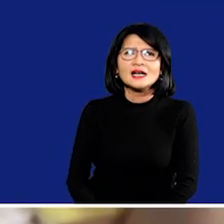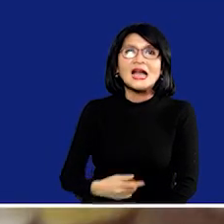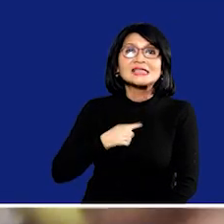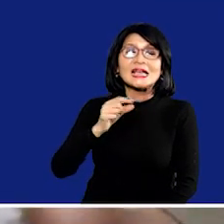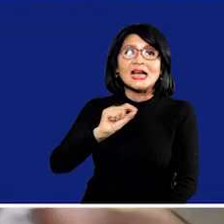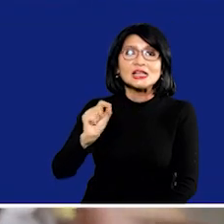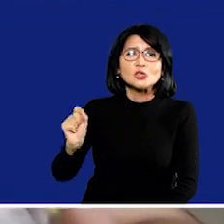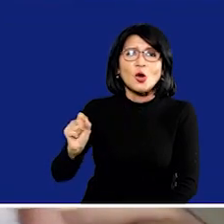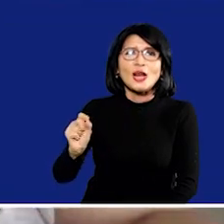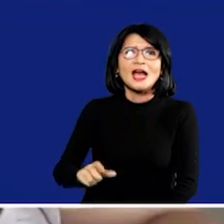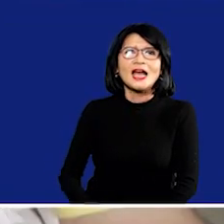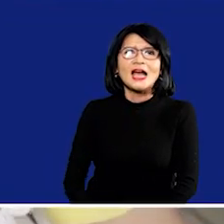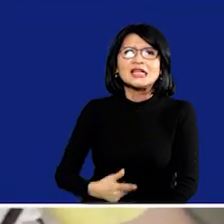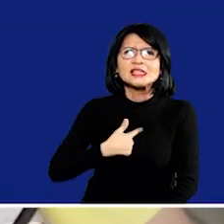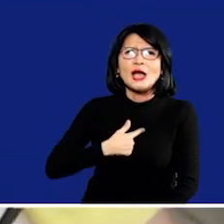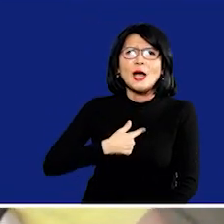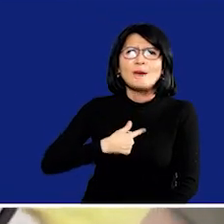fokus yang hebat.